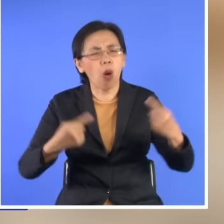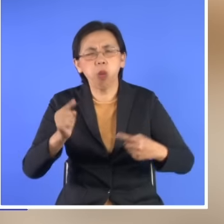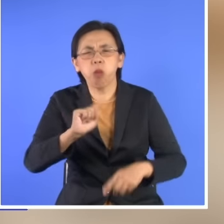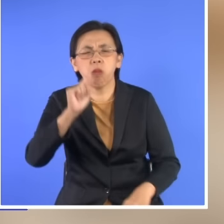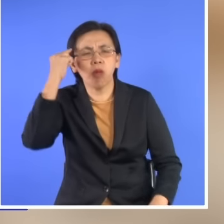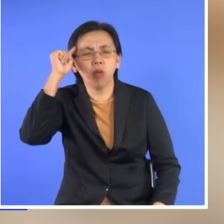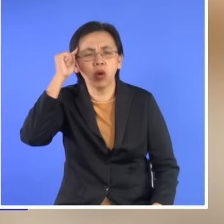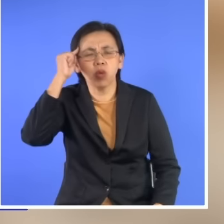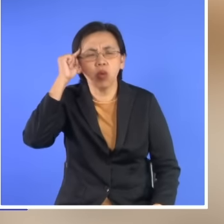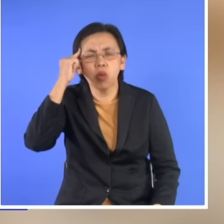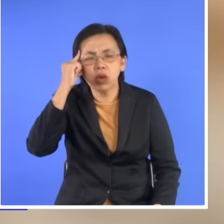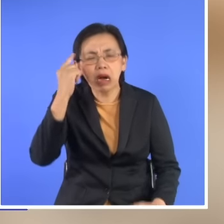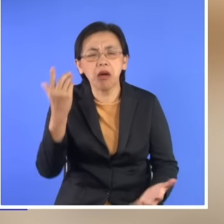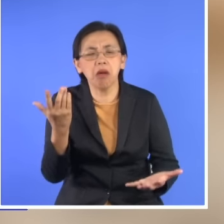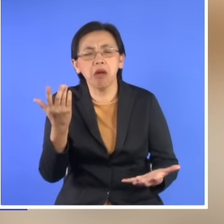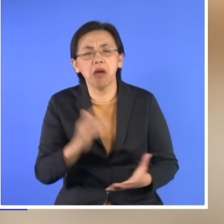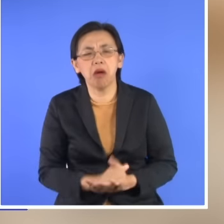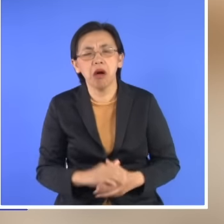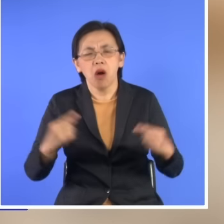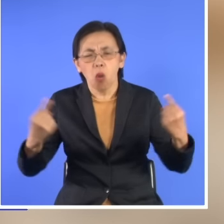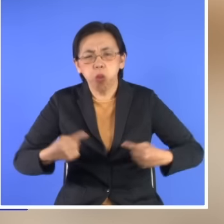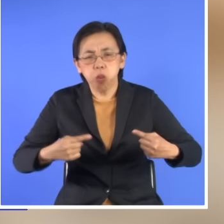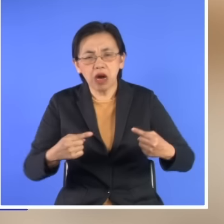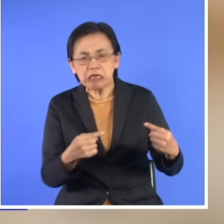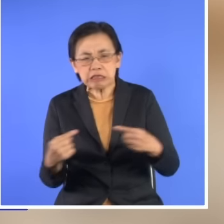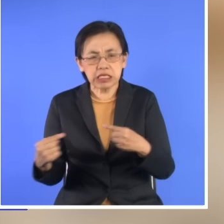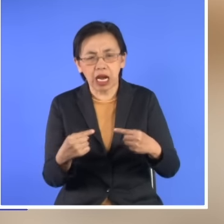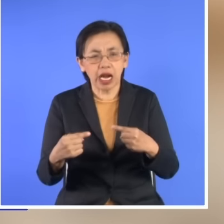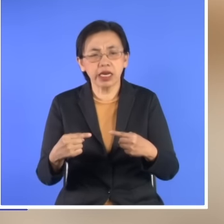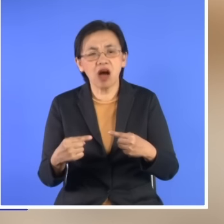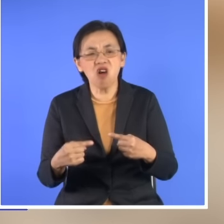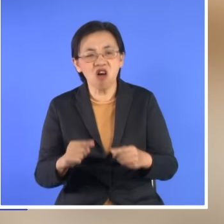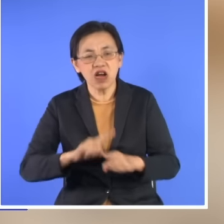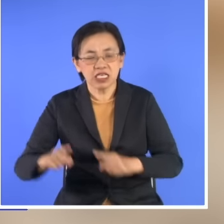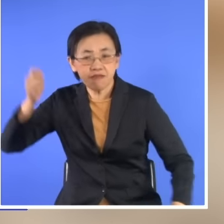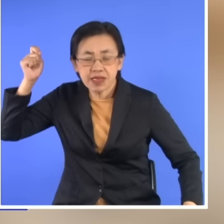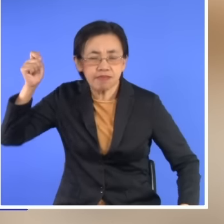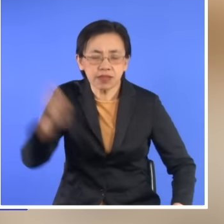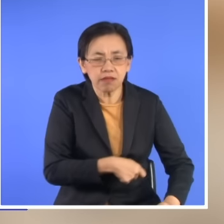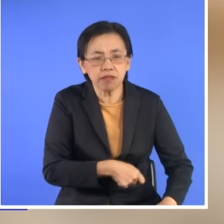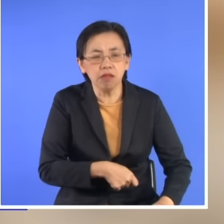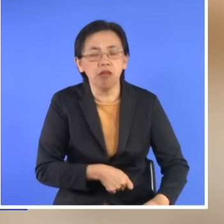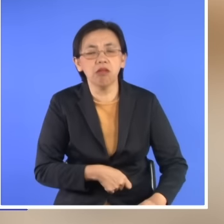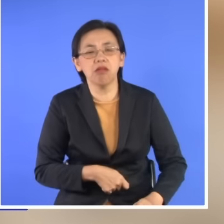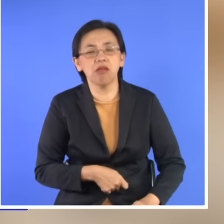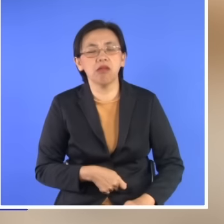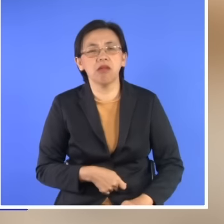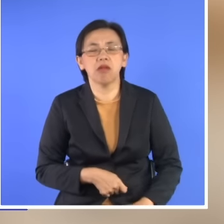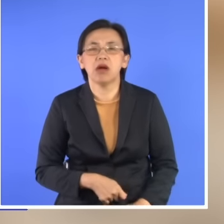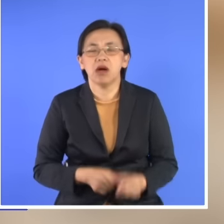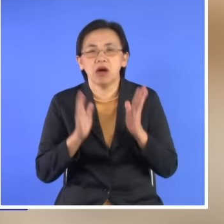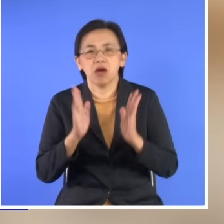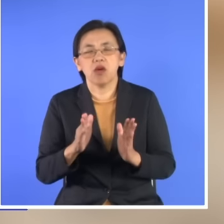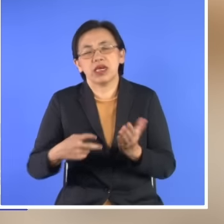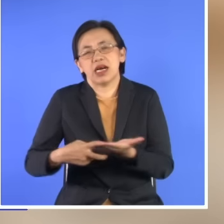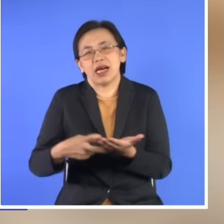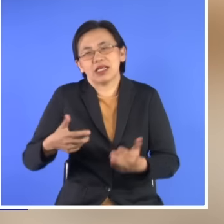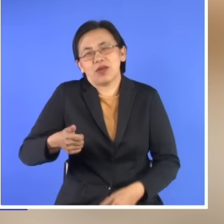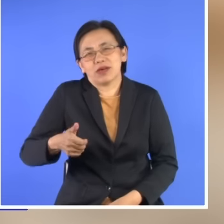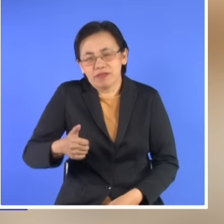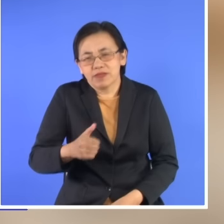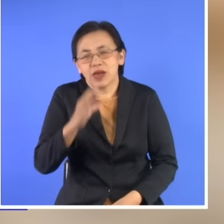แต่ไรเนี่ยว่ามาเถียงกันบนรถจะมาแทงกันบนรถแบบนี้ฟังหน่อยนะคะเสียงของพนักงานเก็บค่าโดยสารและ